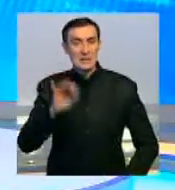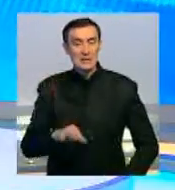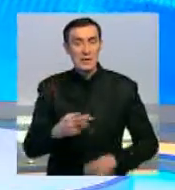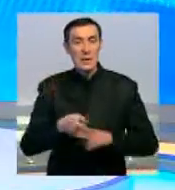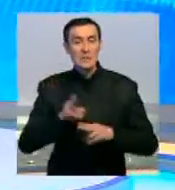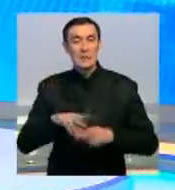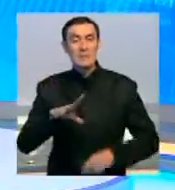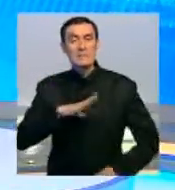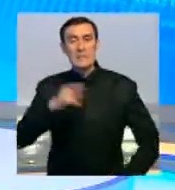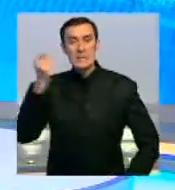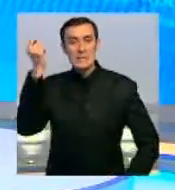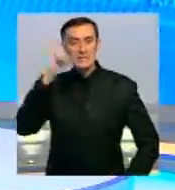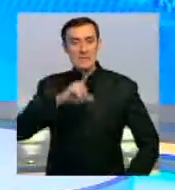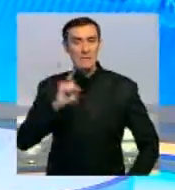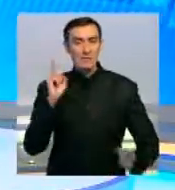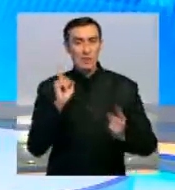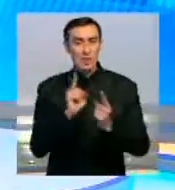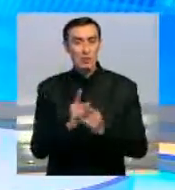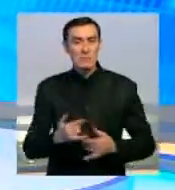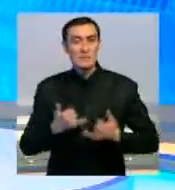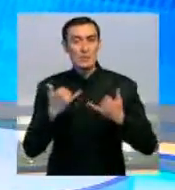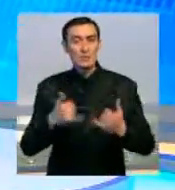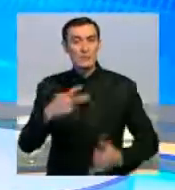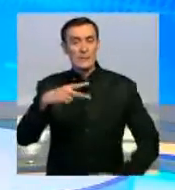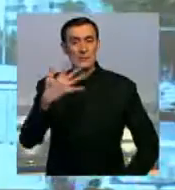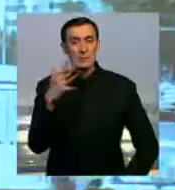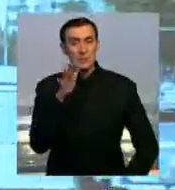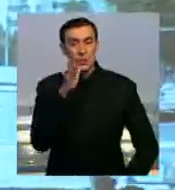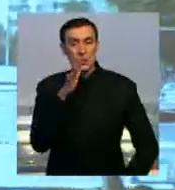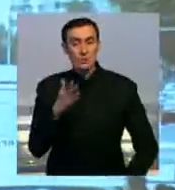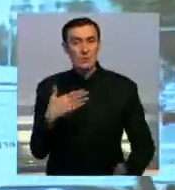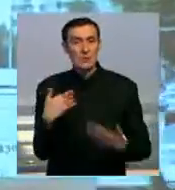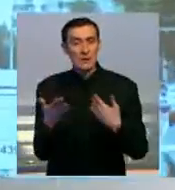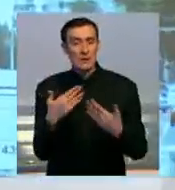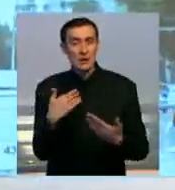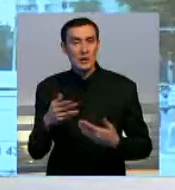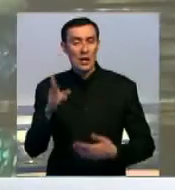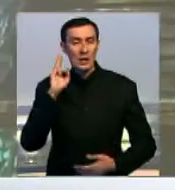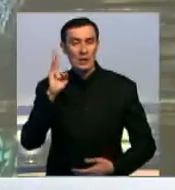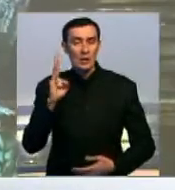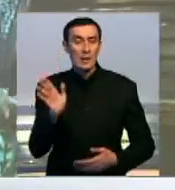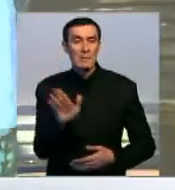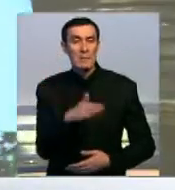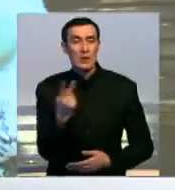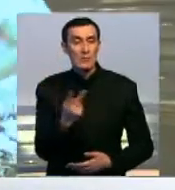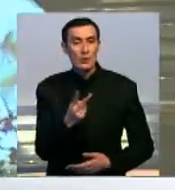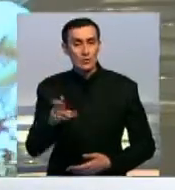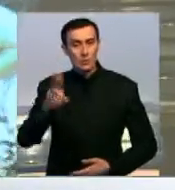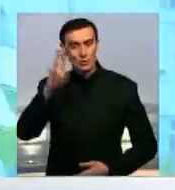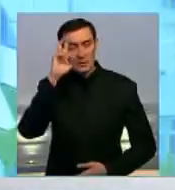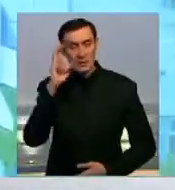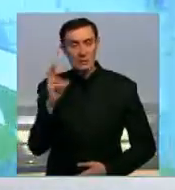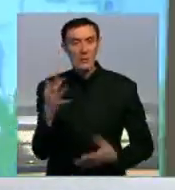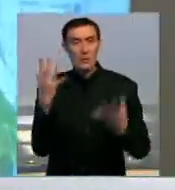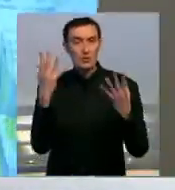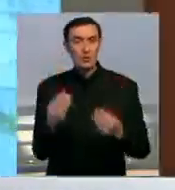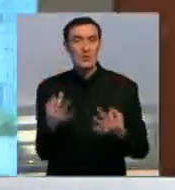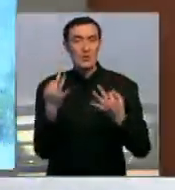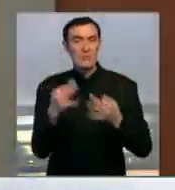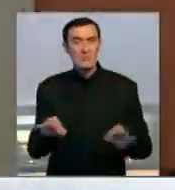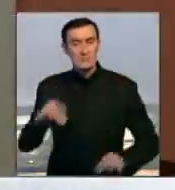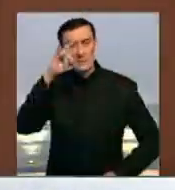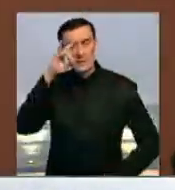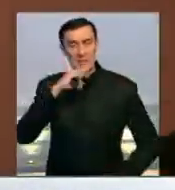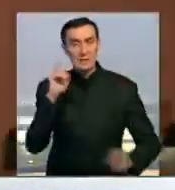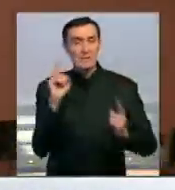этом стало известно на встрече, посвященной 25-летию установления дипломатических отношений между двумя странами и Дню независимости Казахстана.